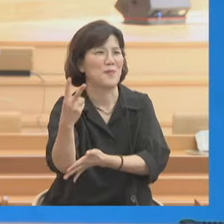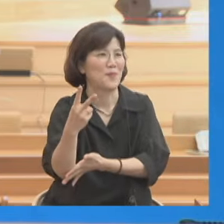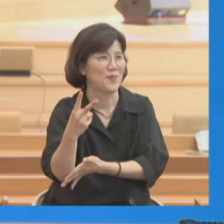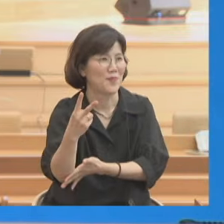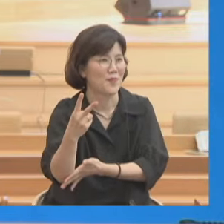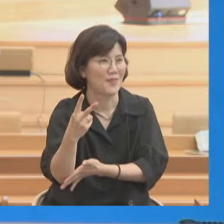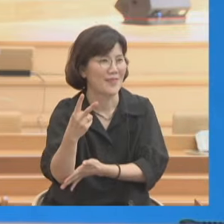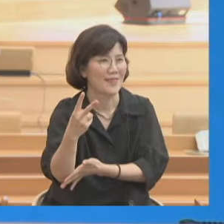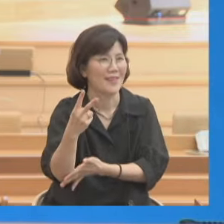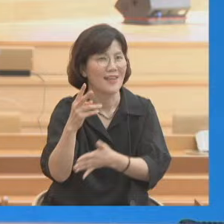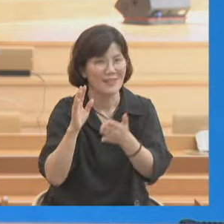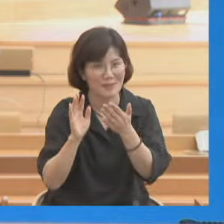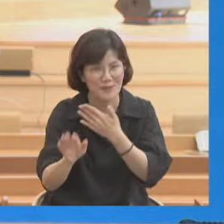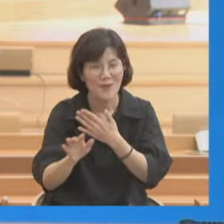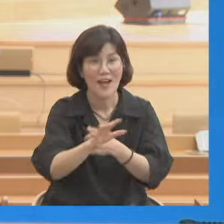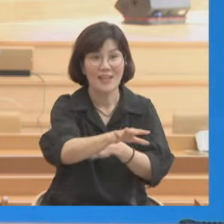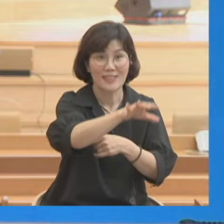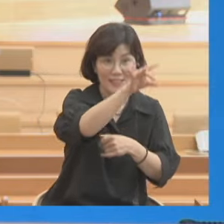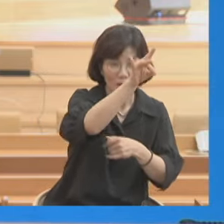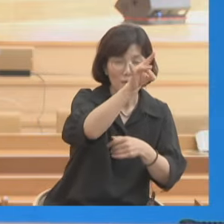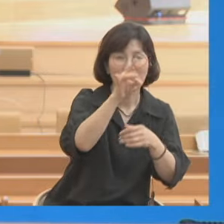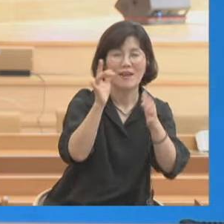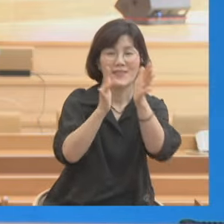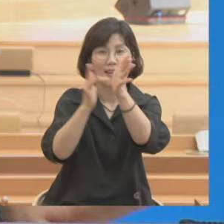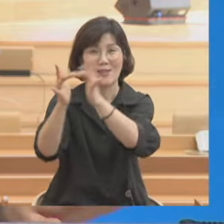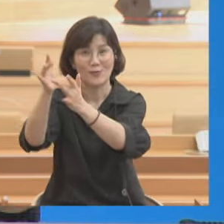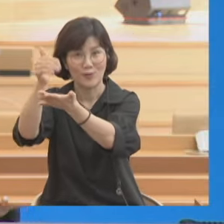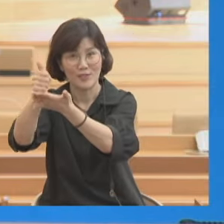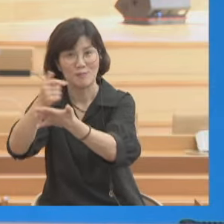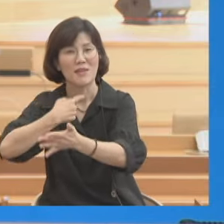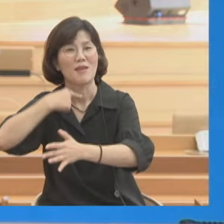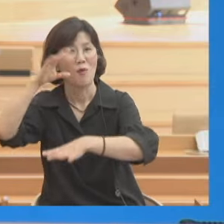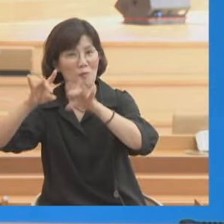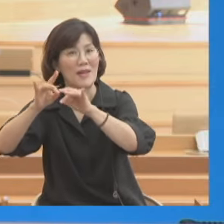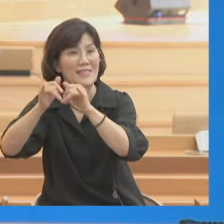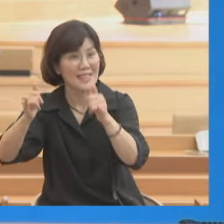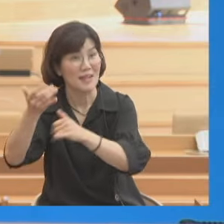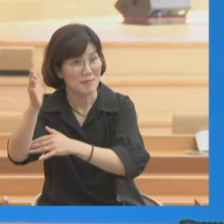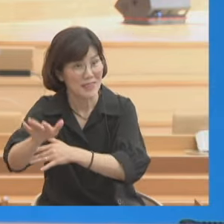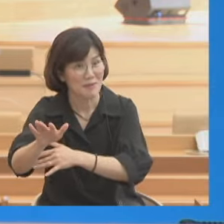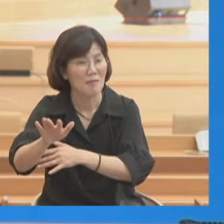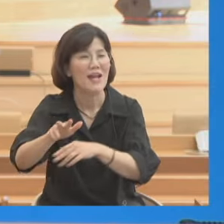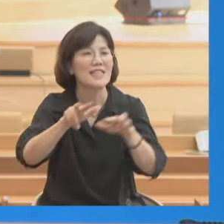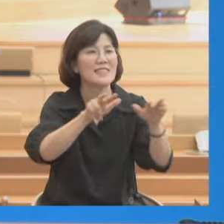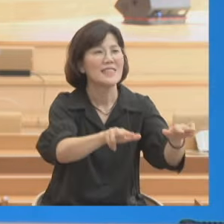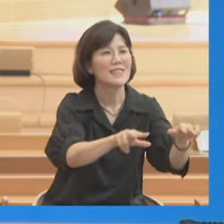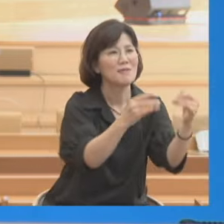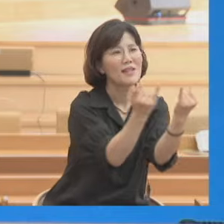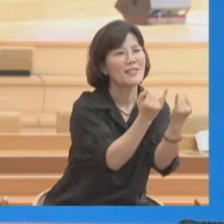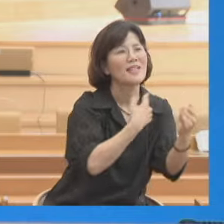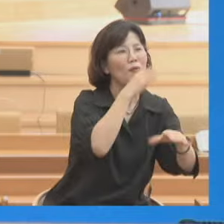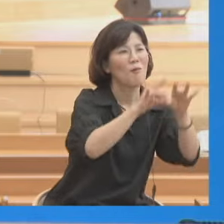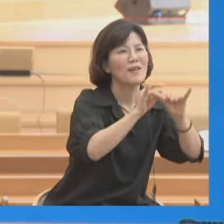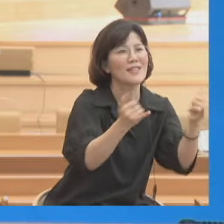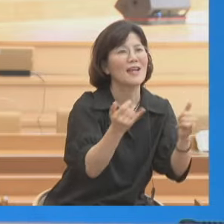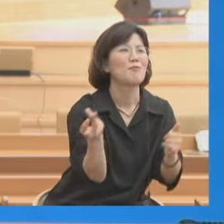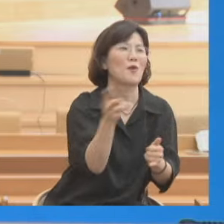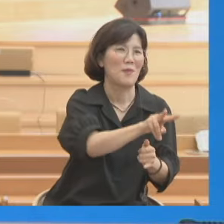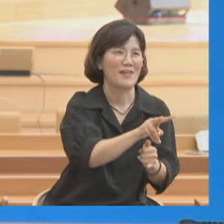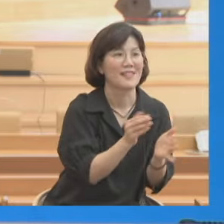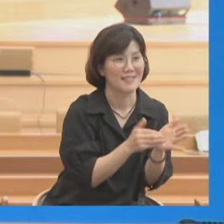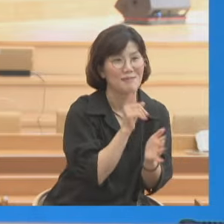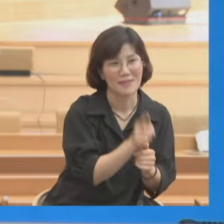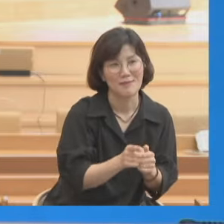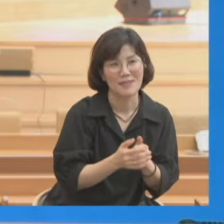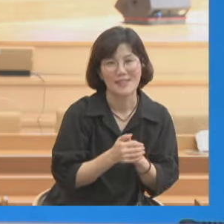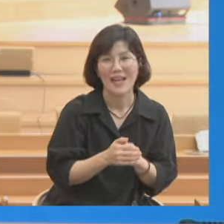그렇게 되자 처음에는 예수님이 목마른 사람이었는데 이제 이 여인이 목마른 여인이 된 거죠. 자,